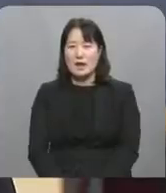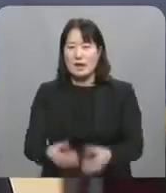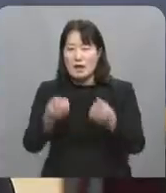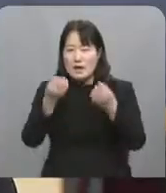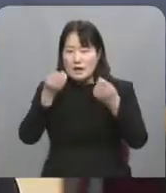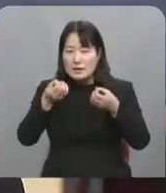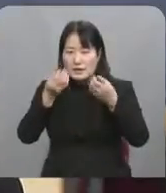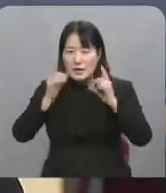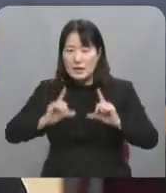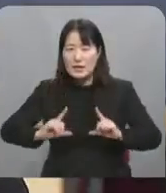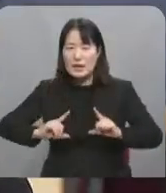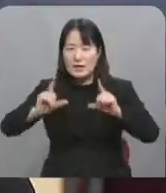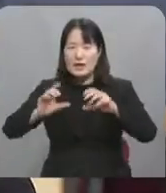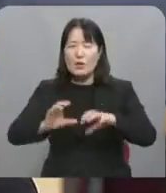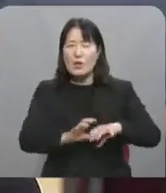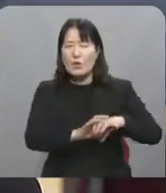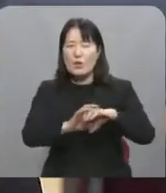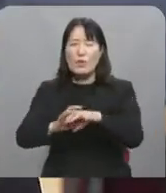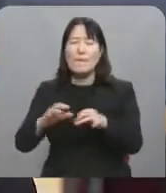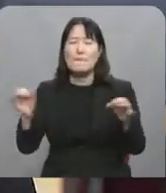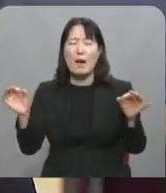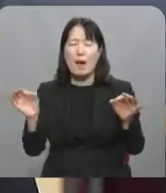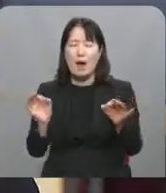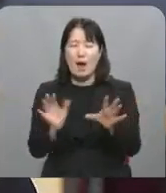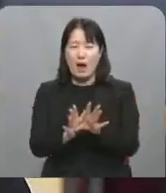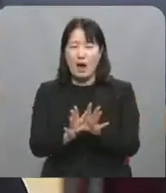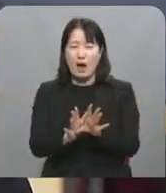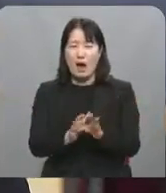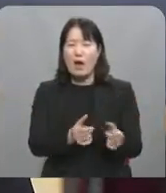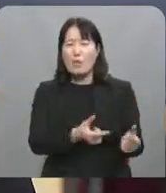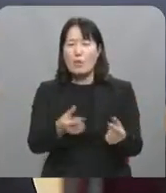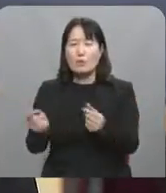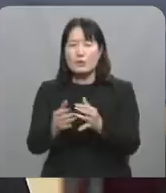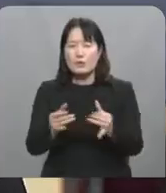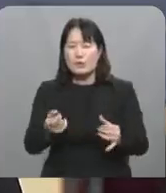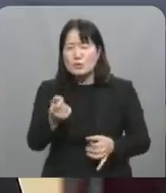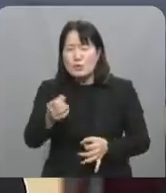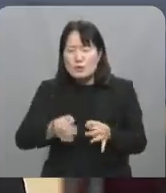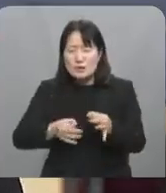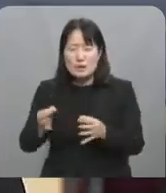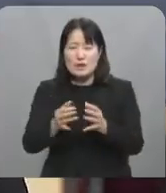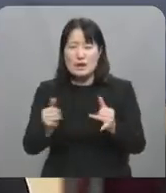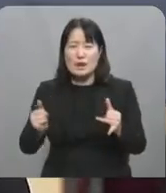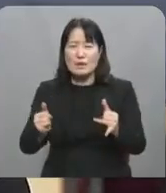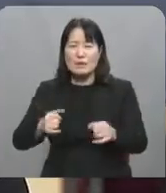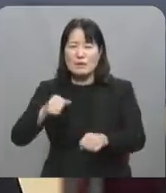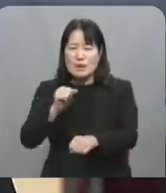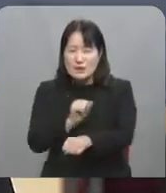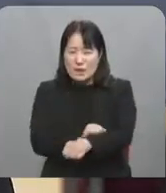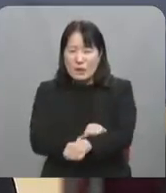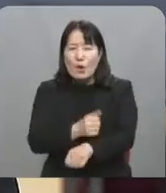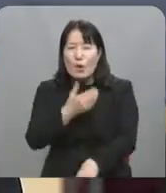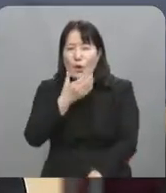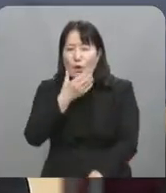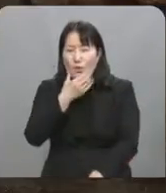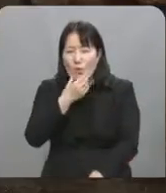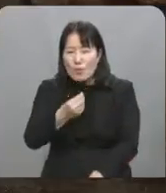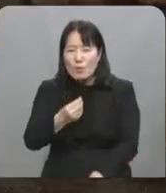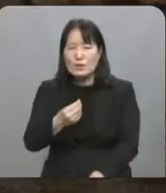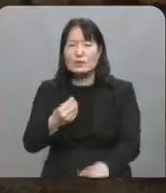빨리 코로나가 없어지고 우리 모든 사람이 또 소상공인들 더 잘 되고 모든 국민들도 다 행복했으면